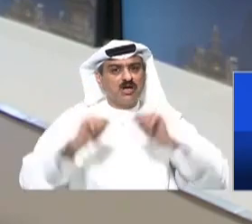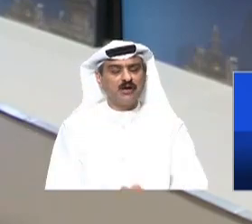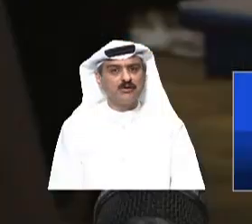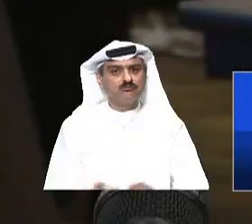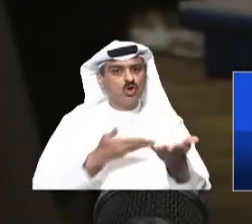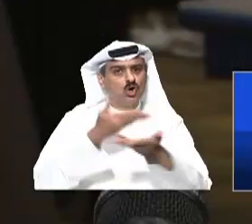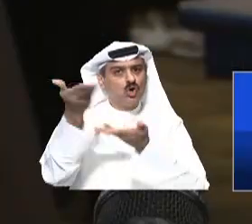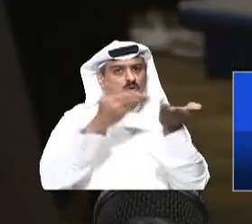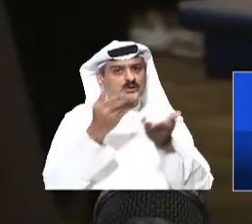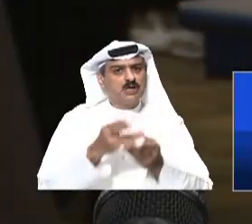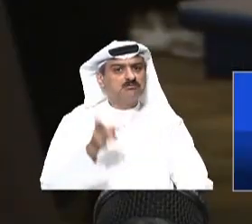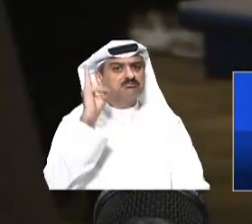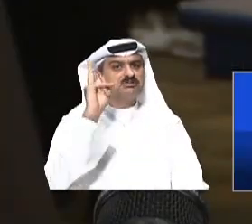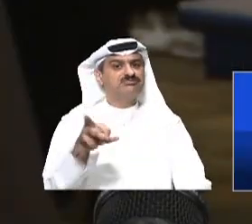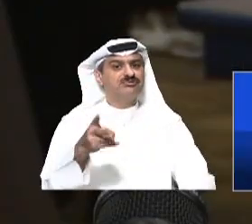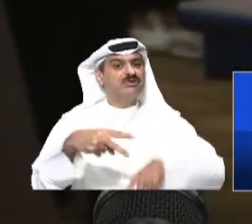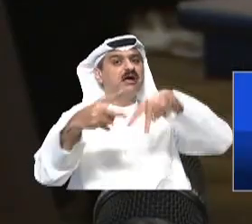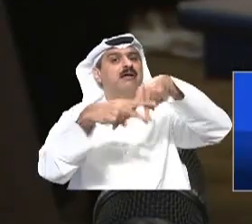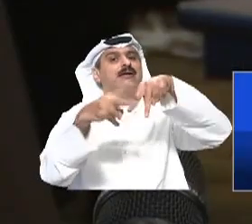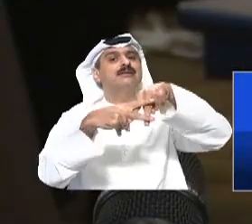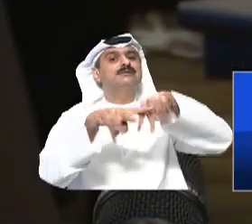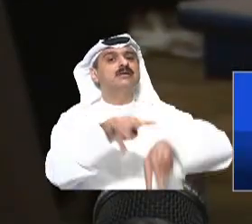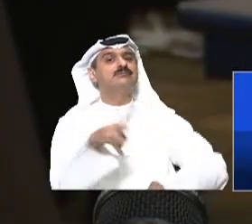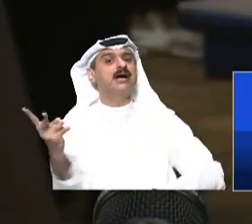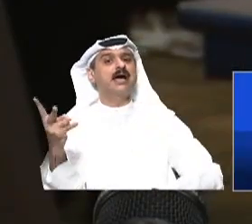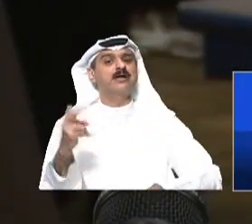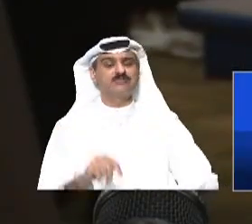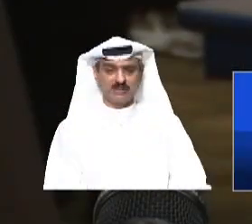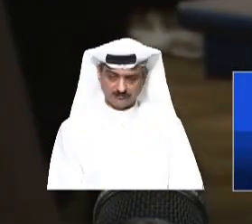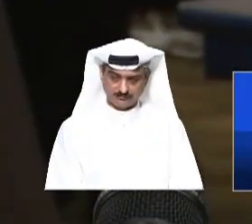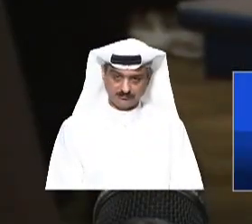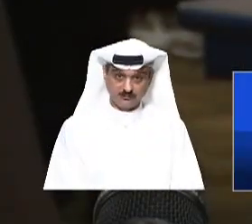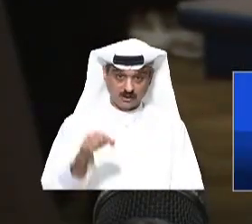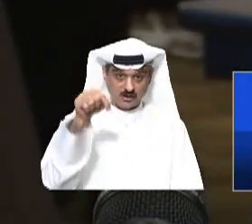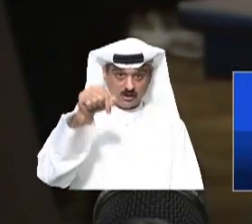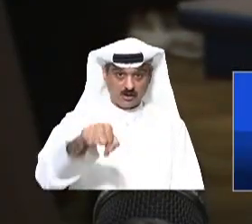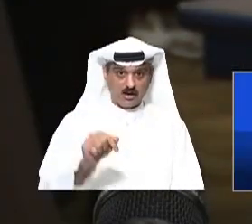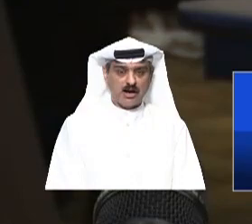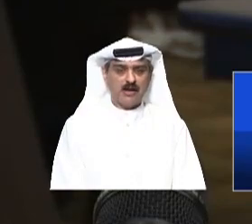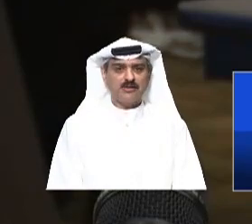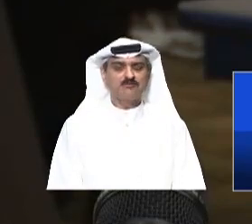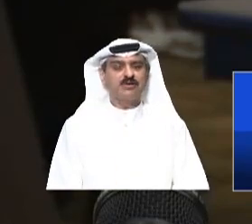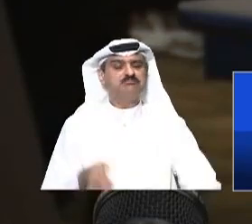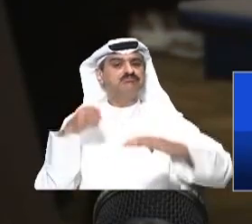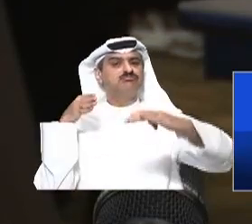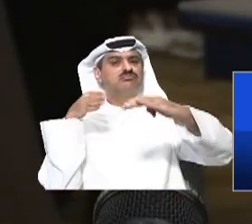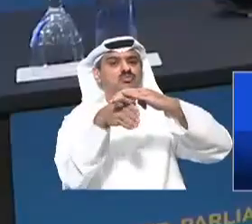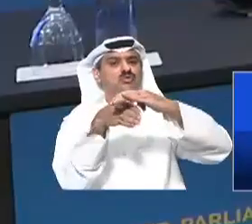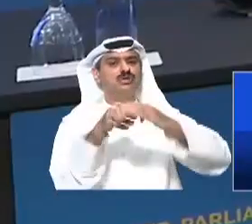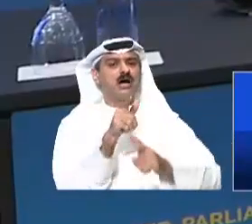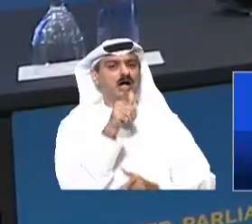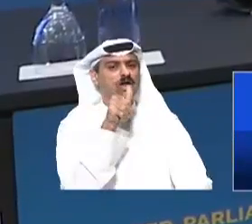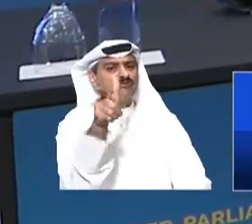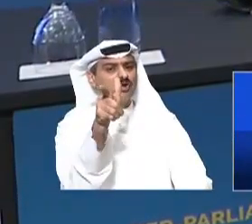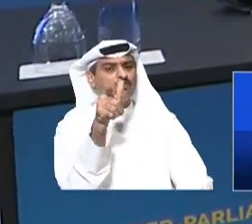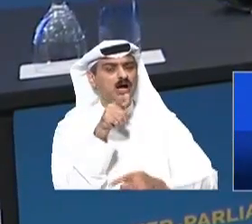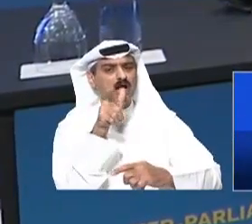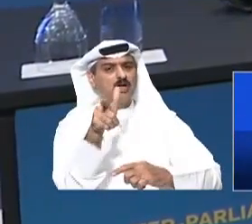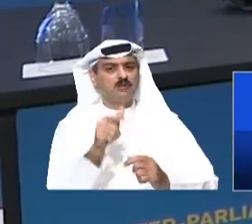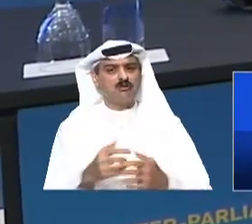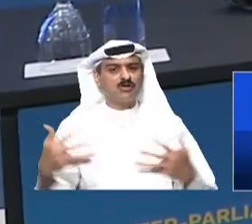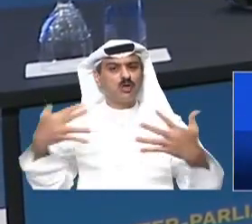اعتداءات الاحتلال الإسرائيلي بمعيار مختلف تماما. جاء ذلك في مداخلة للغانم خلال مشاركته